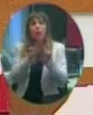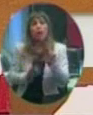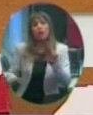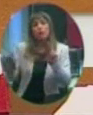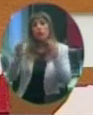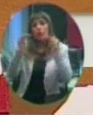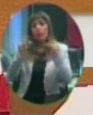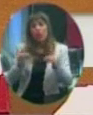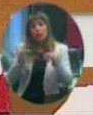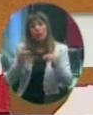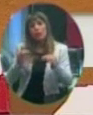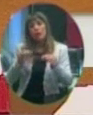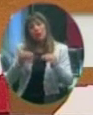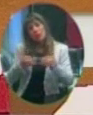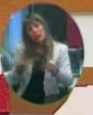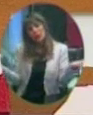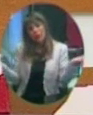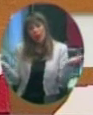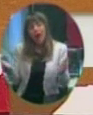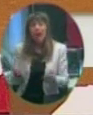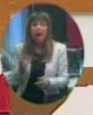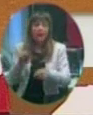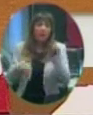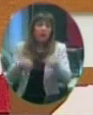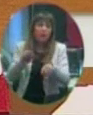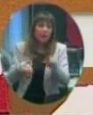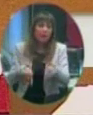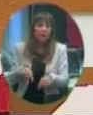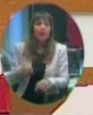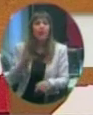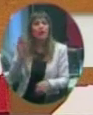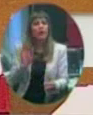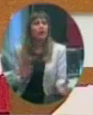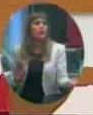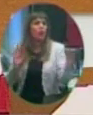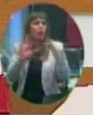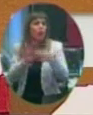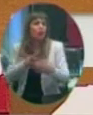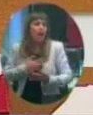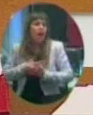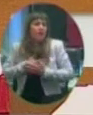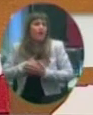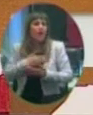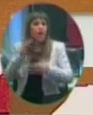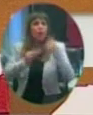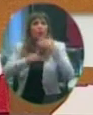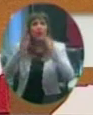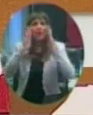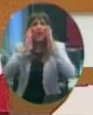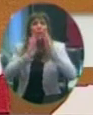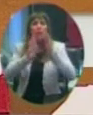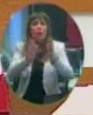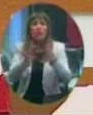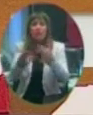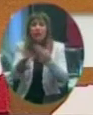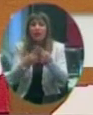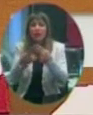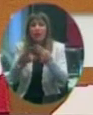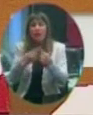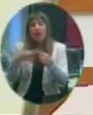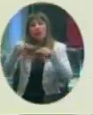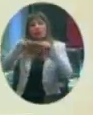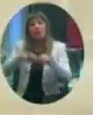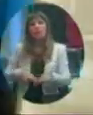והמתירני לפעמים, ואולי דווקא בו, יצירת קשר, אהבה ובניית אמון וקרבה, היו ונותרו